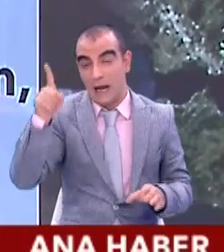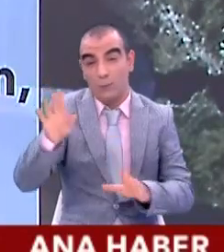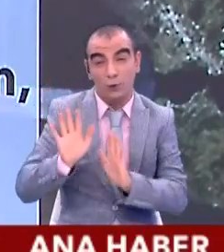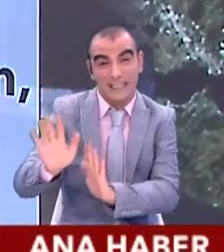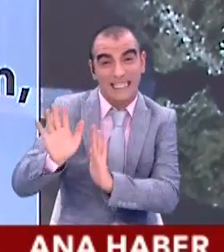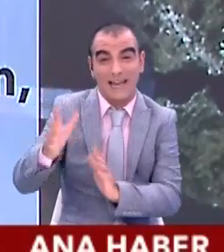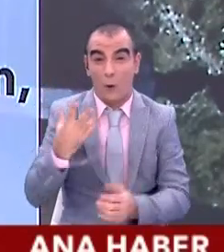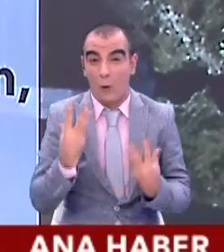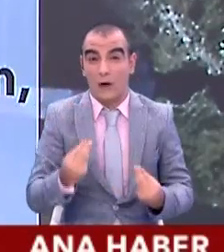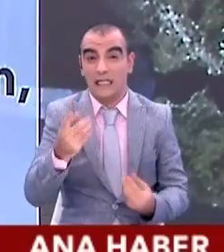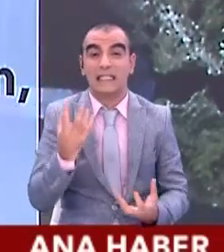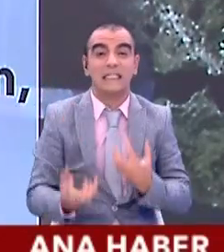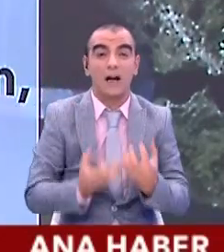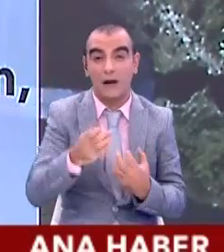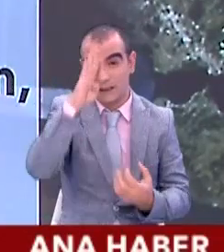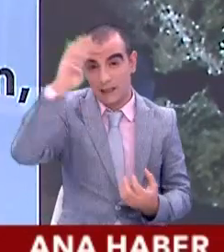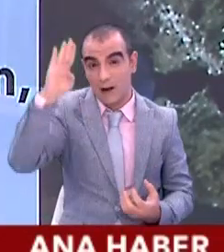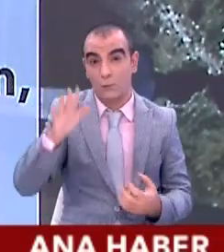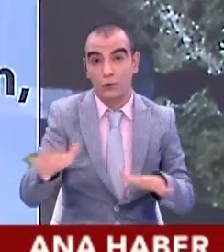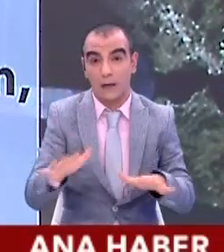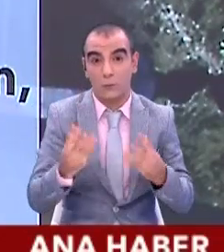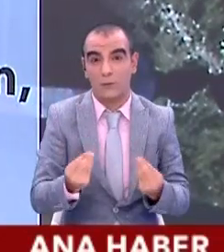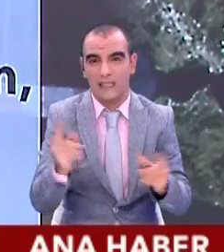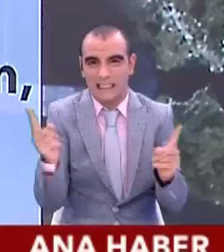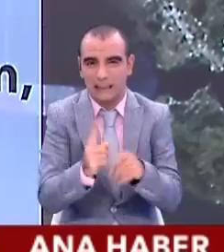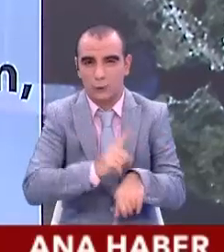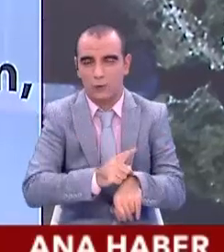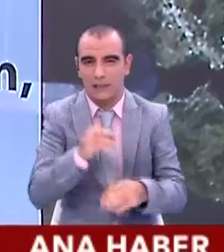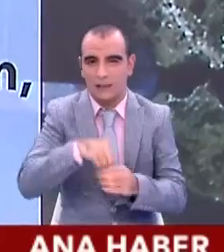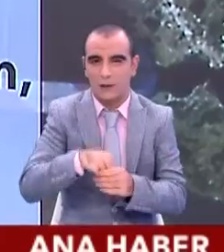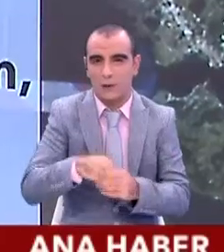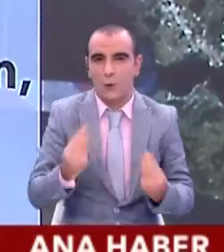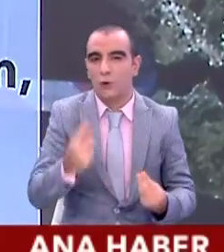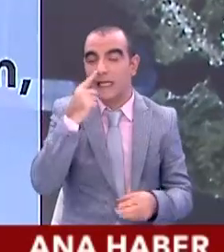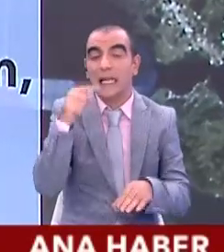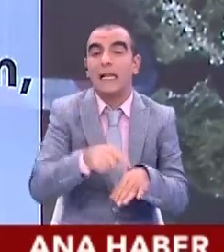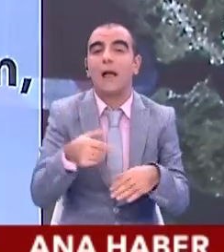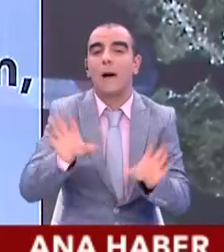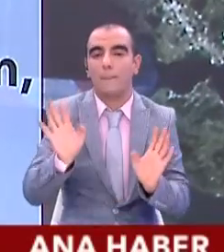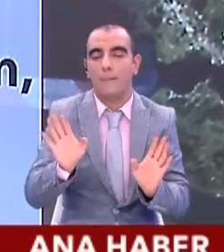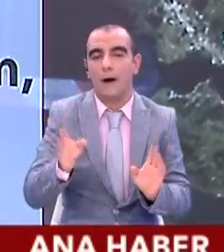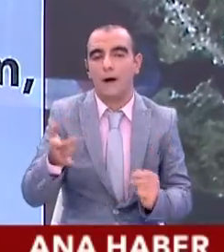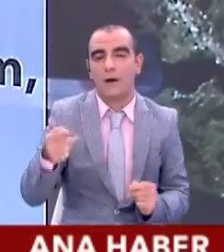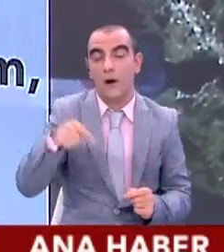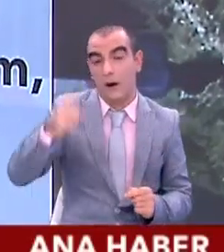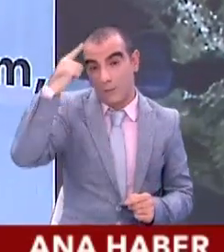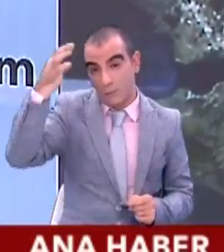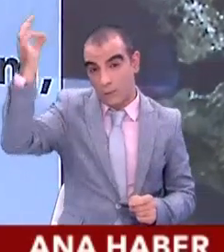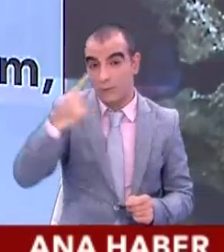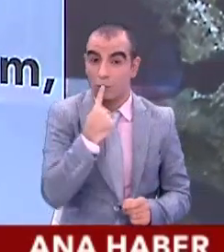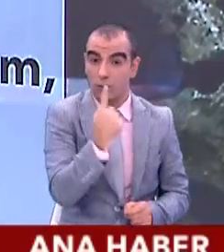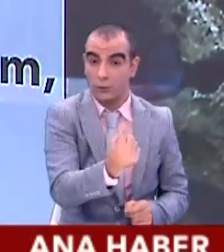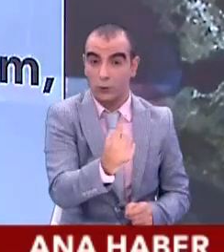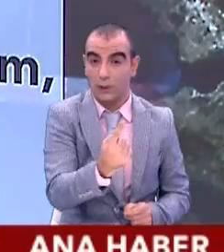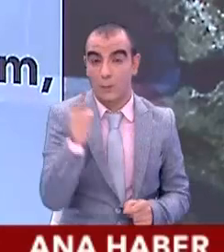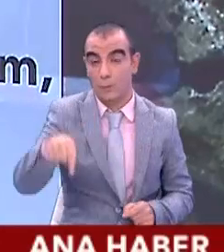itekleyebilir yanındaki İstanbul depremi olur kısa süre içinde olur inanmayınız Hayır Hoca diyor ki bu